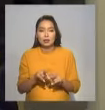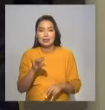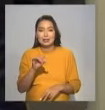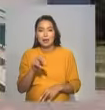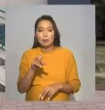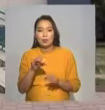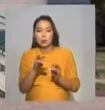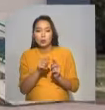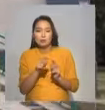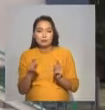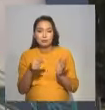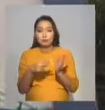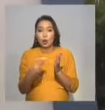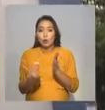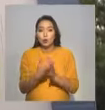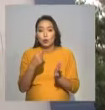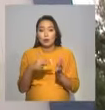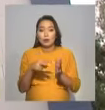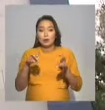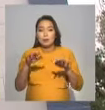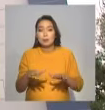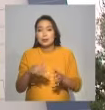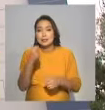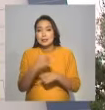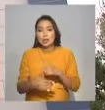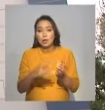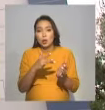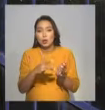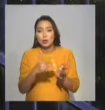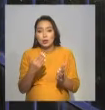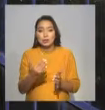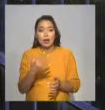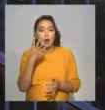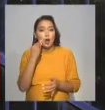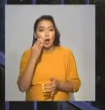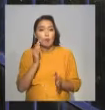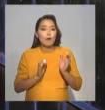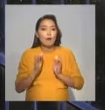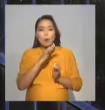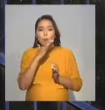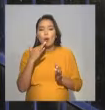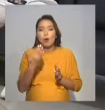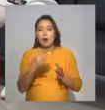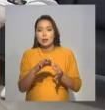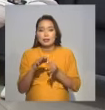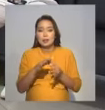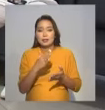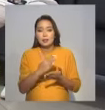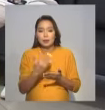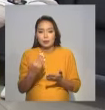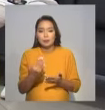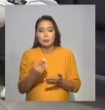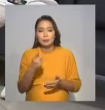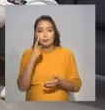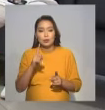пределах разумного. Новое общежитие расположено в центре города рядом со многими алматинскими вузами, что немаловажно, отметил министр, так